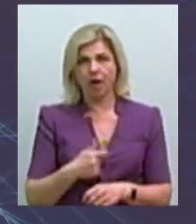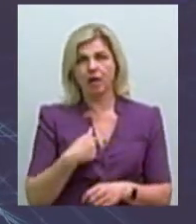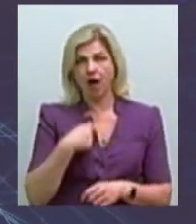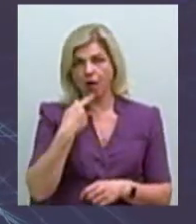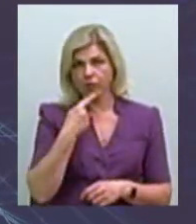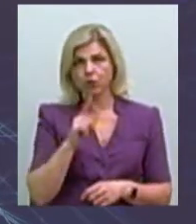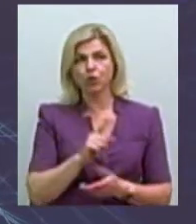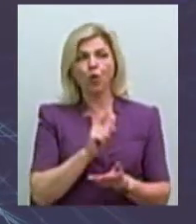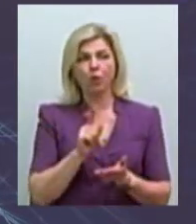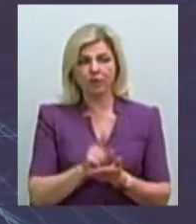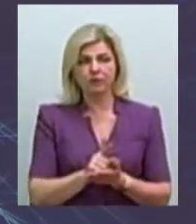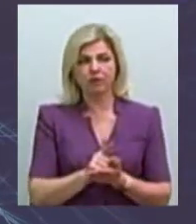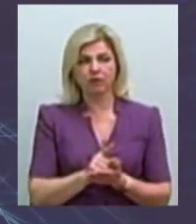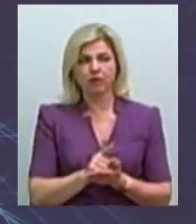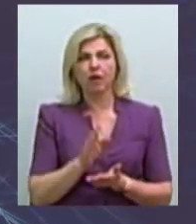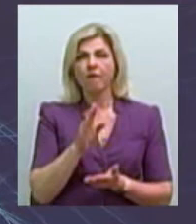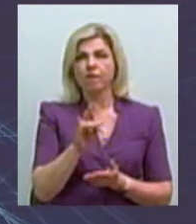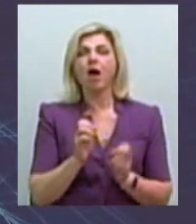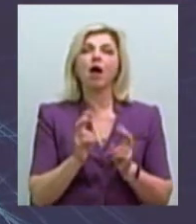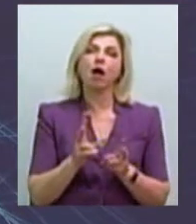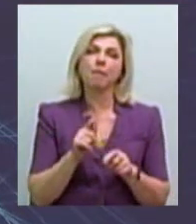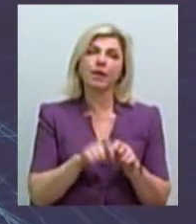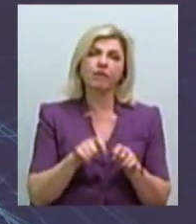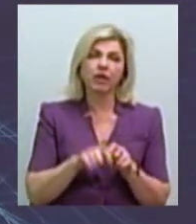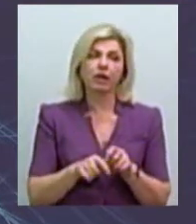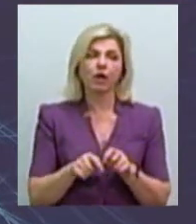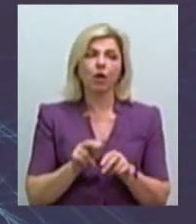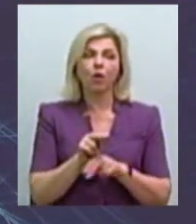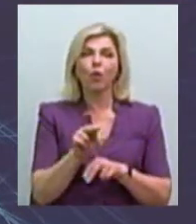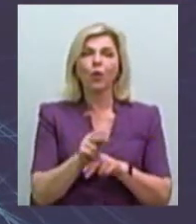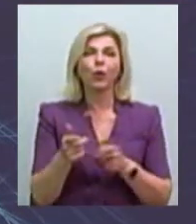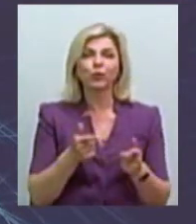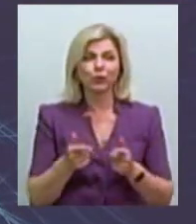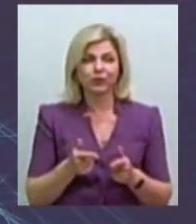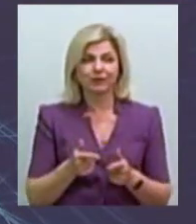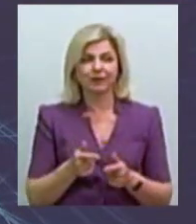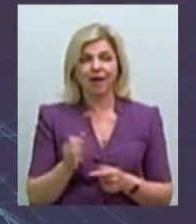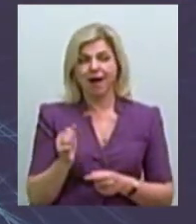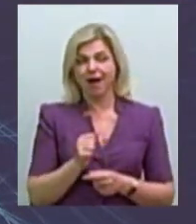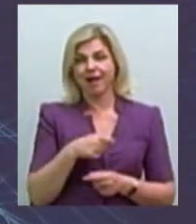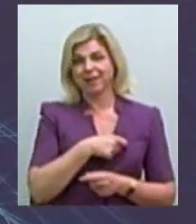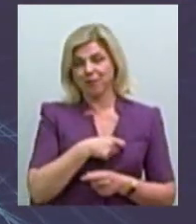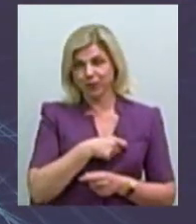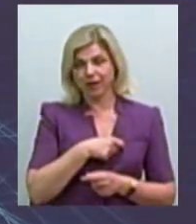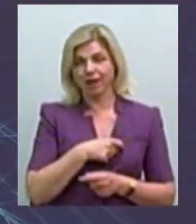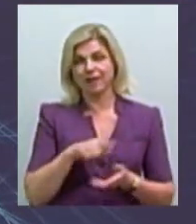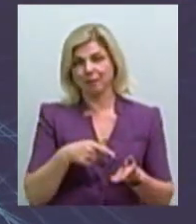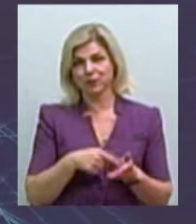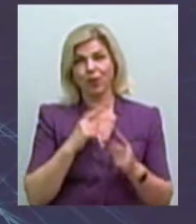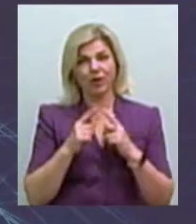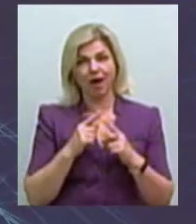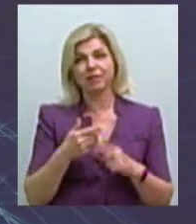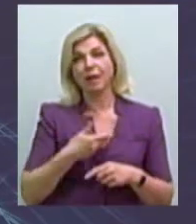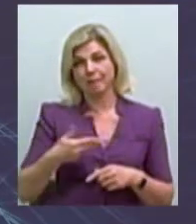що ми обов'язково навіть... Ви їх якось перевіряєте, готуєте, яким чином? Ну, народних депутатів та депутатів міської ради ні. Ми не